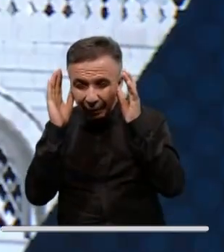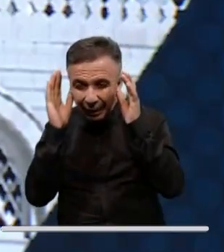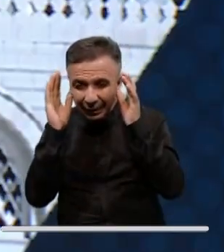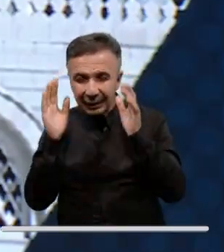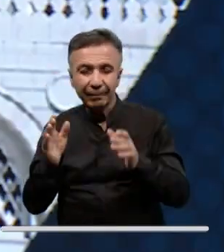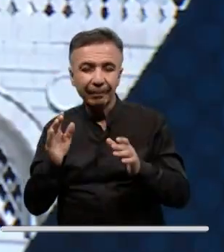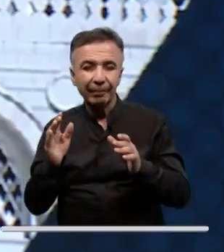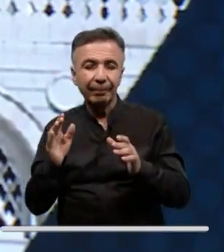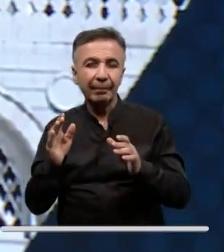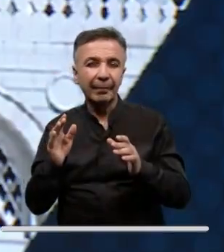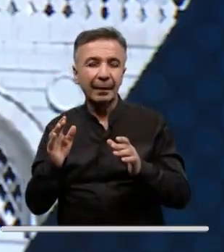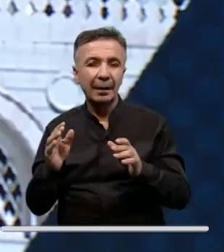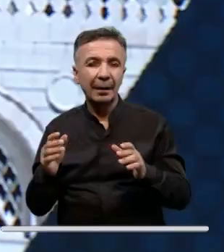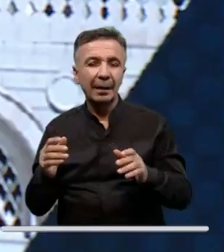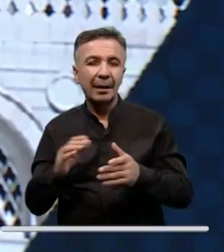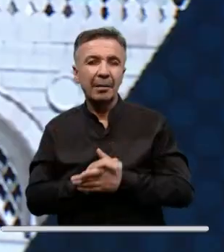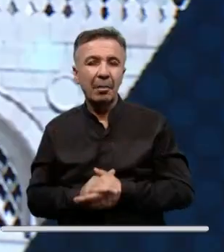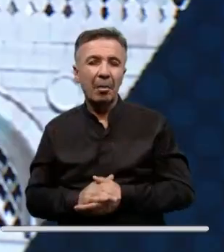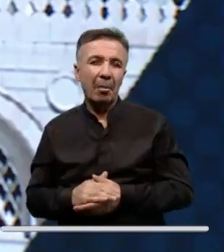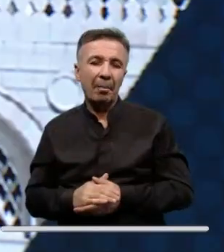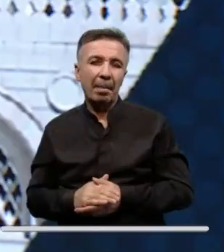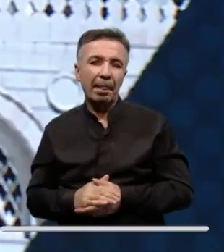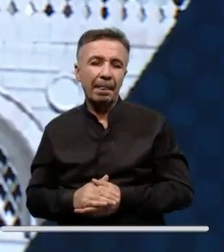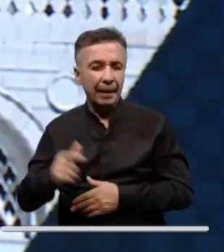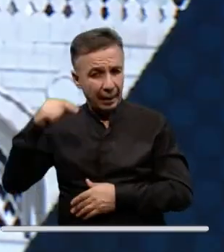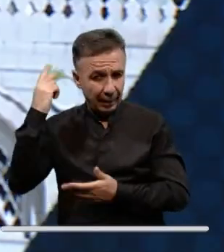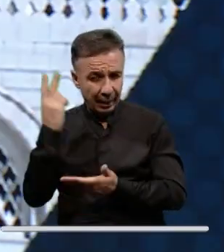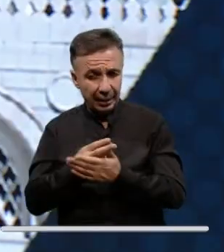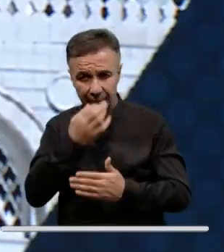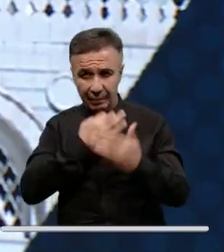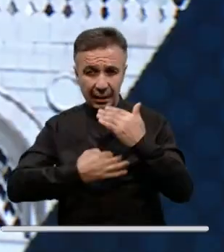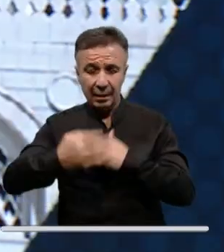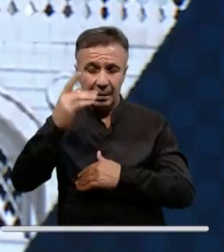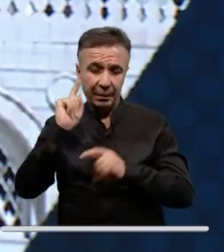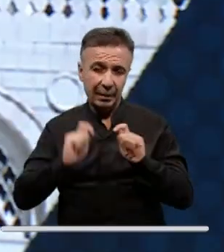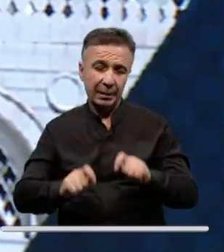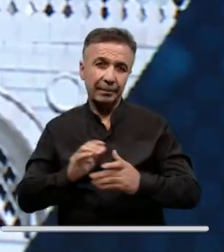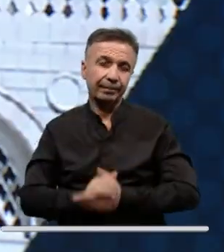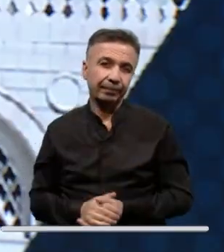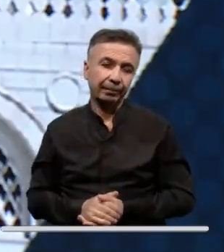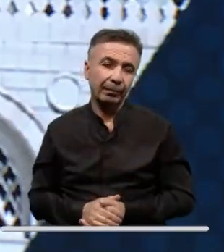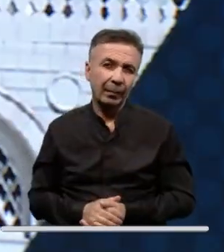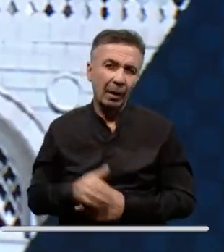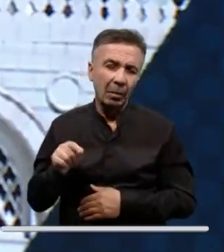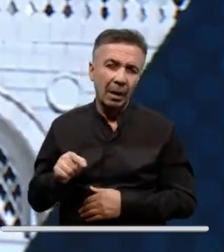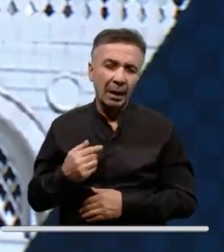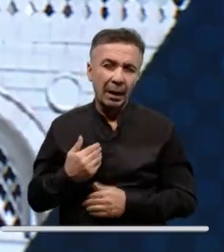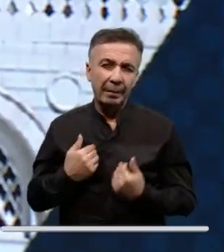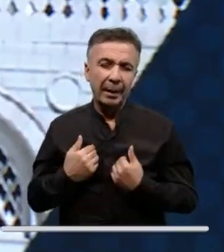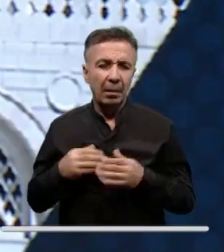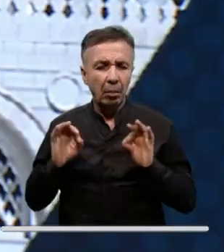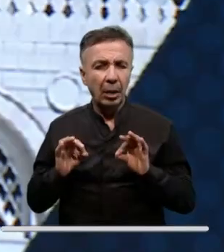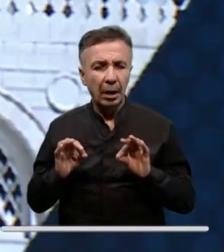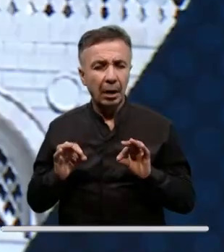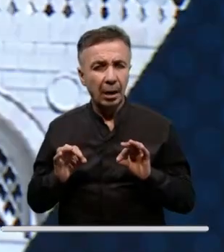namaz gelir kılmaya şeklinde niyet ederiz Eee Efendim burada ben mutlak olarak